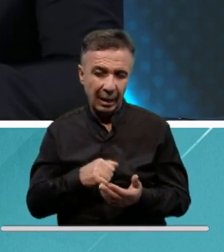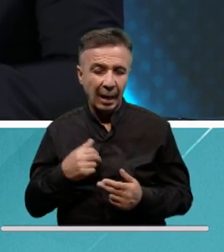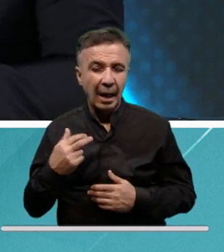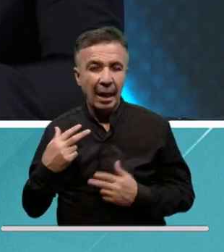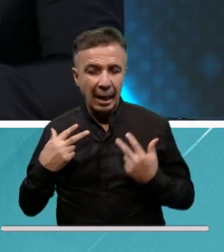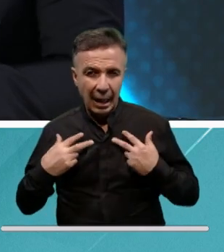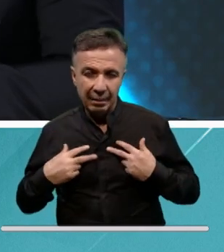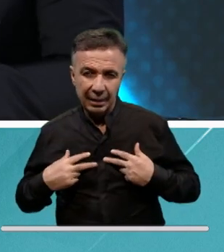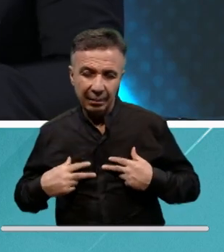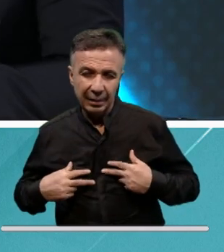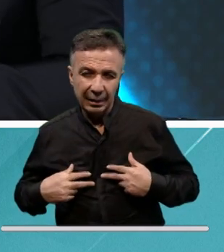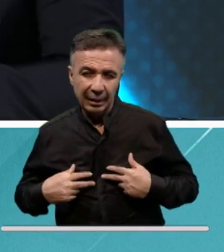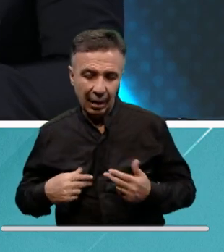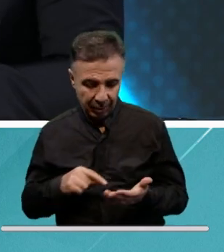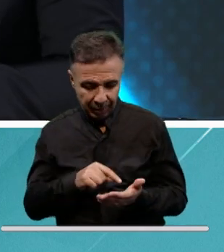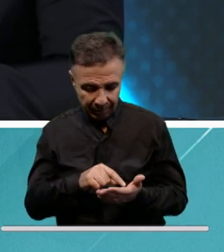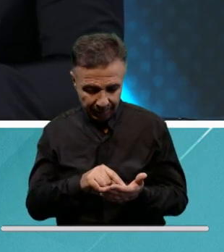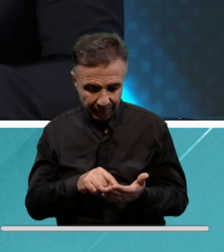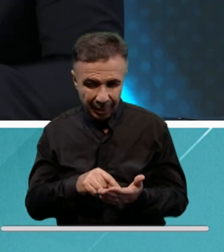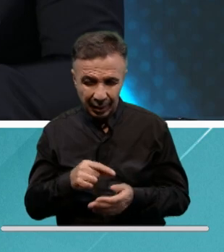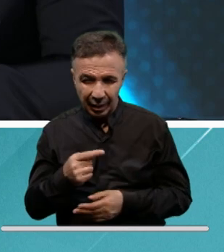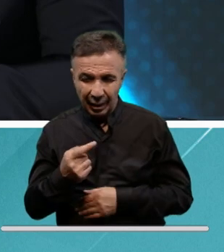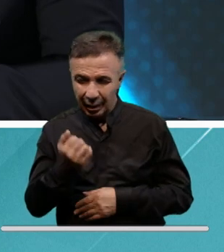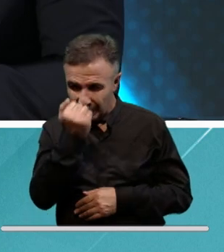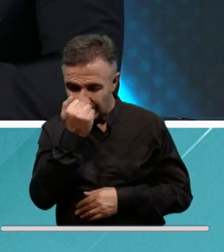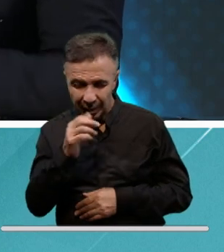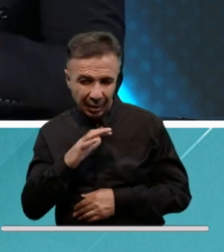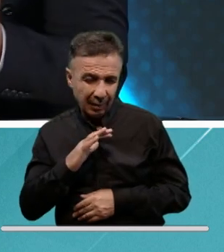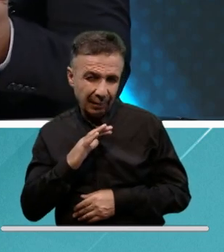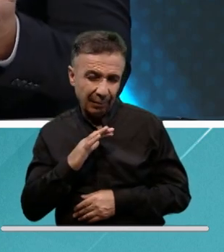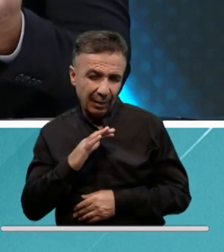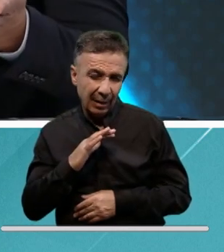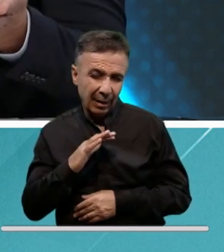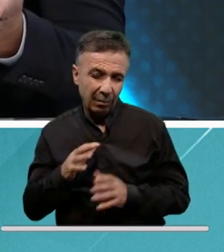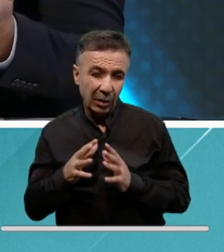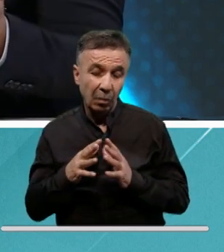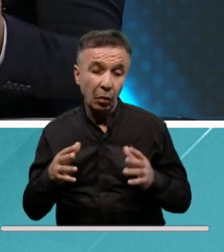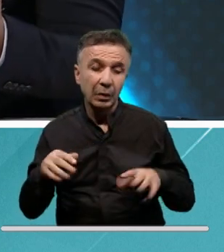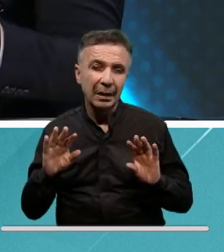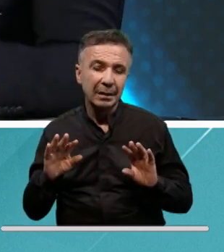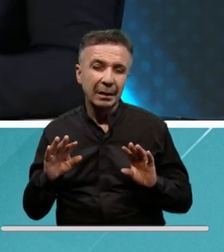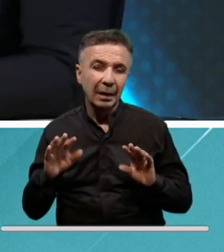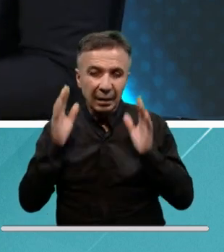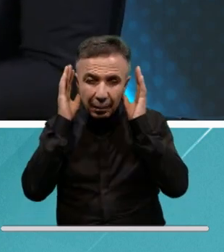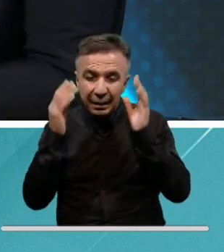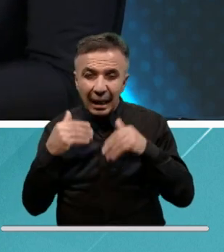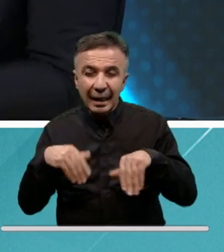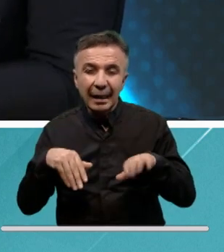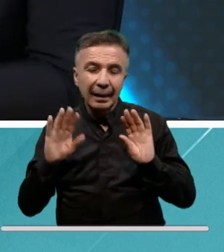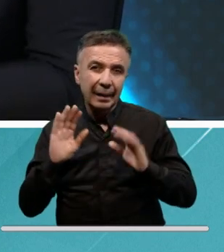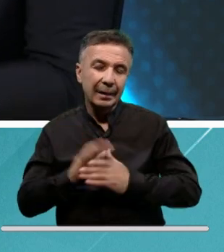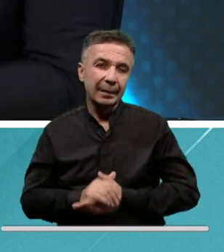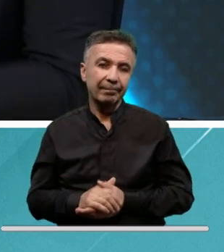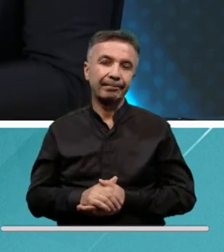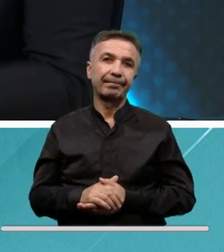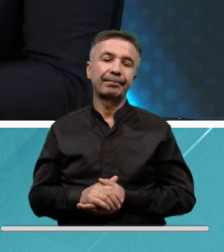ayasından az bir şekilde kan değmiş irin değmiş eğer bundan büyük değilse Evet namaza engel değildir ya